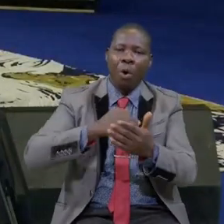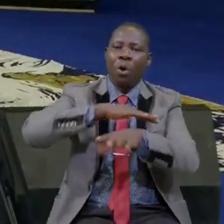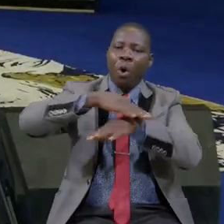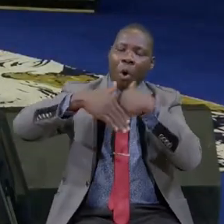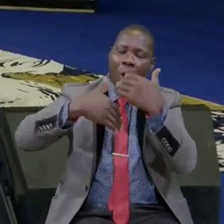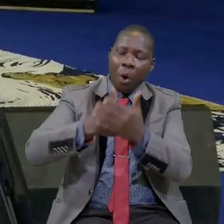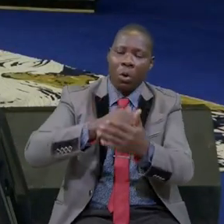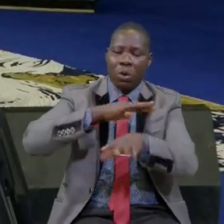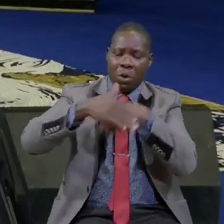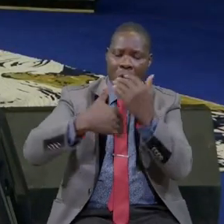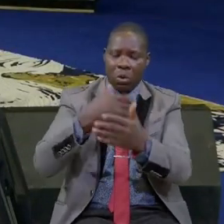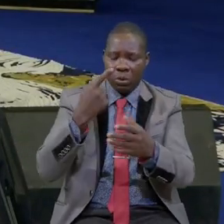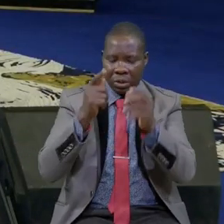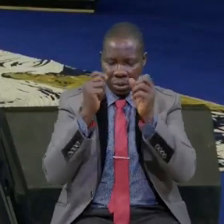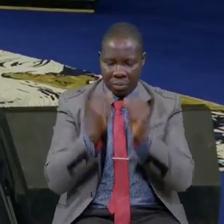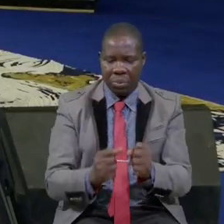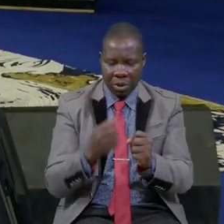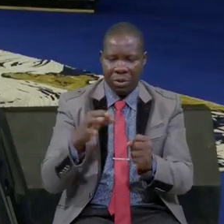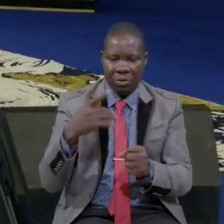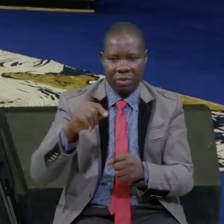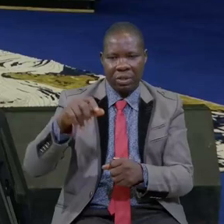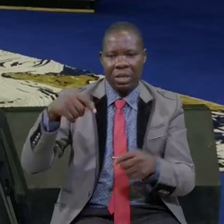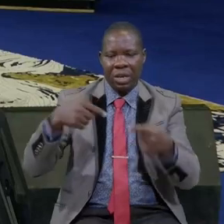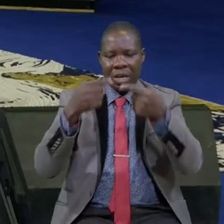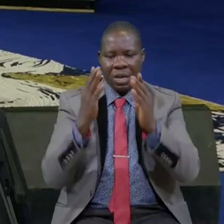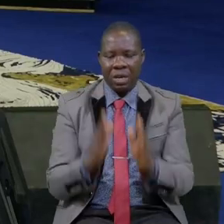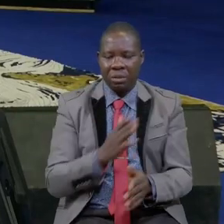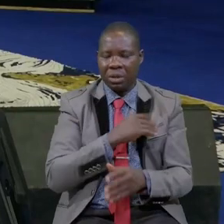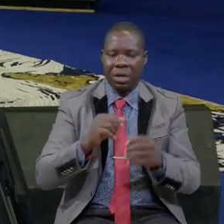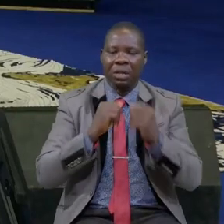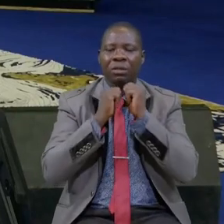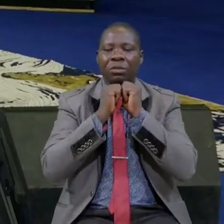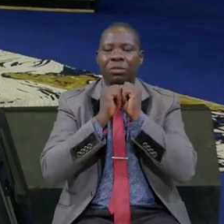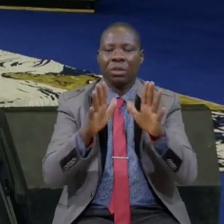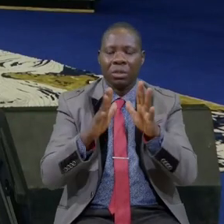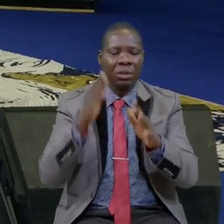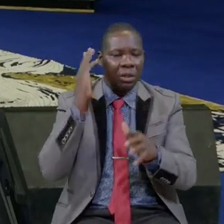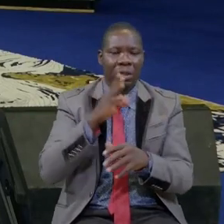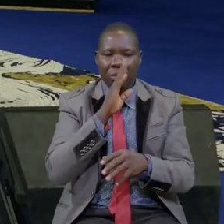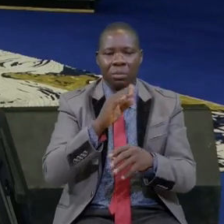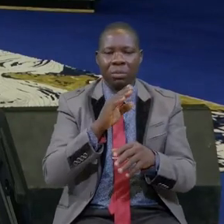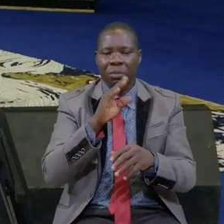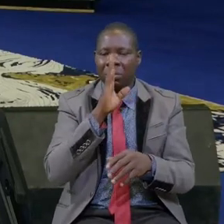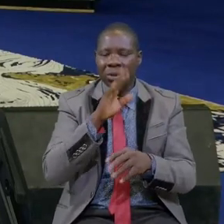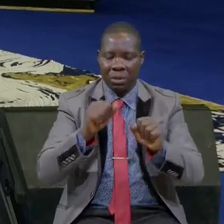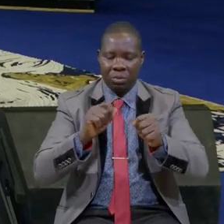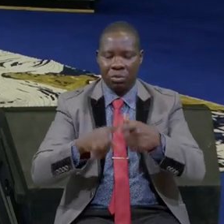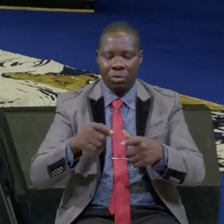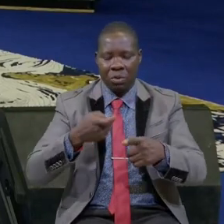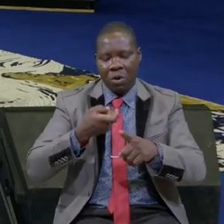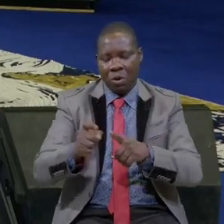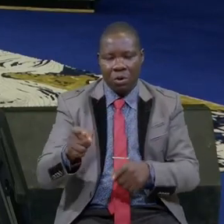toute la puissance de l'ennemi, et rien ne pourra vous nuire.